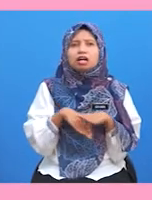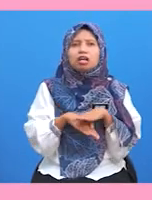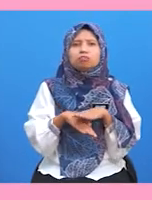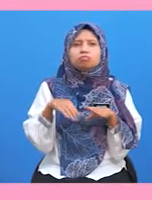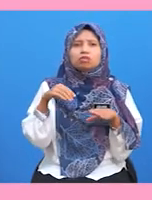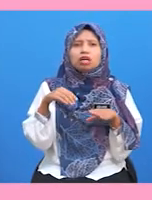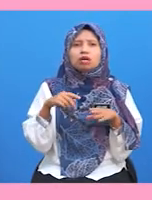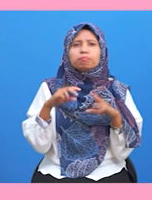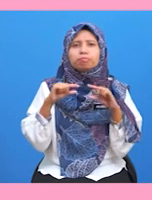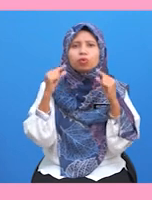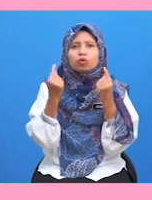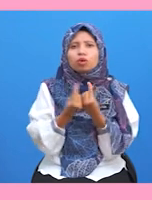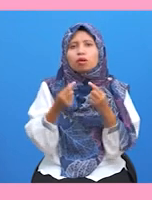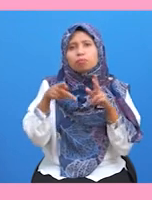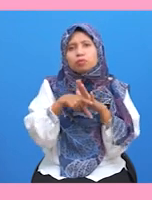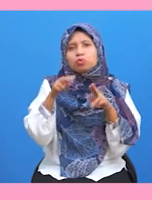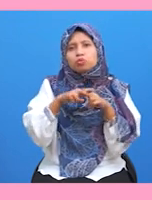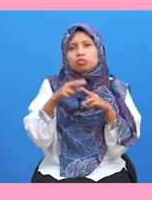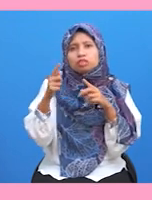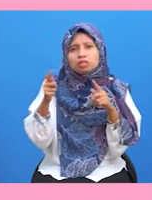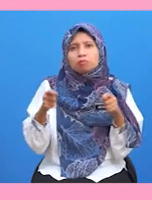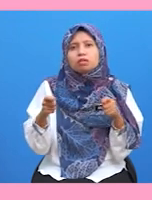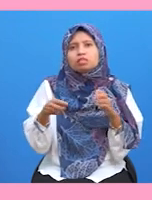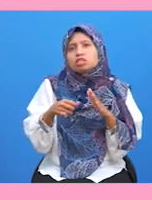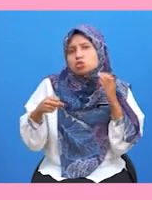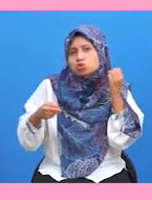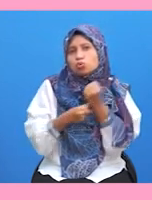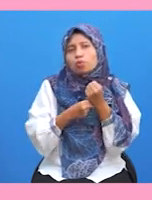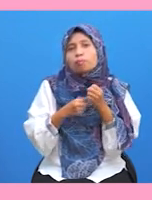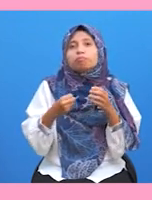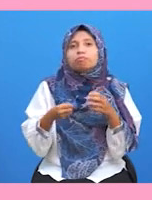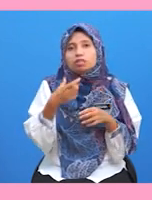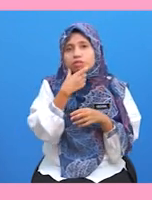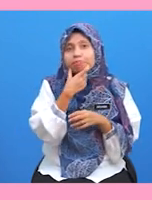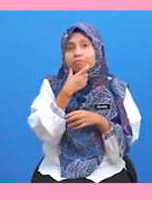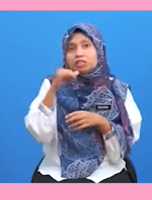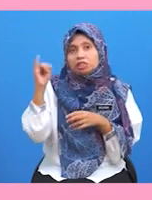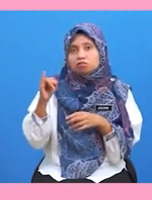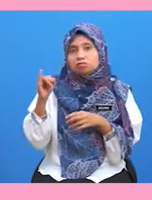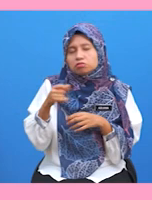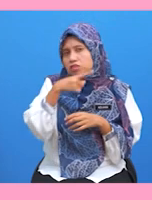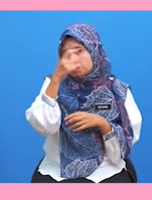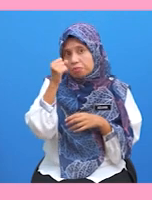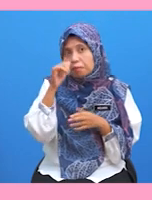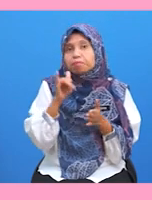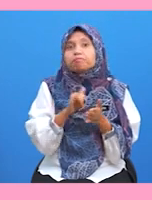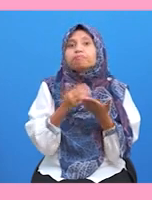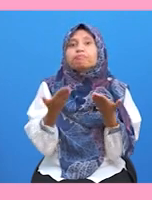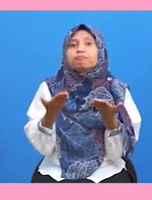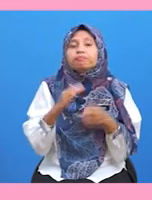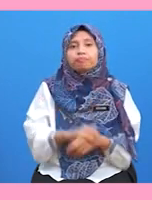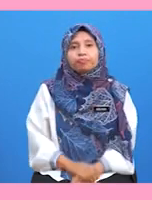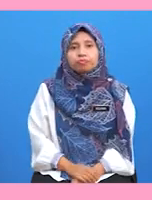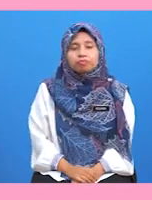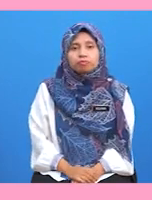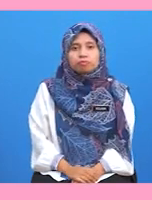penduduk tempatan yang menyokong penyerahan Sarawak kepada British? Antara faktor atau sebab penduduk tempatan